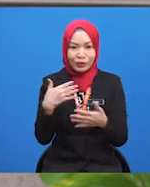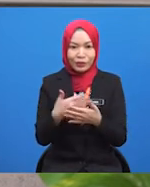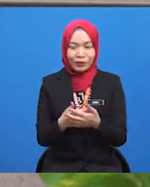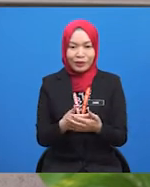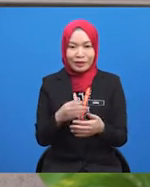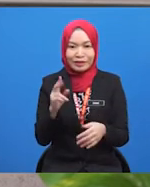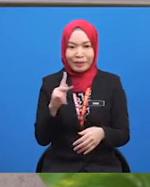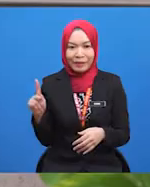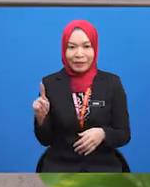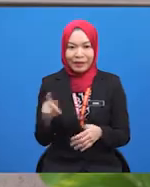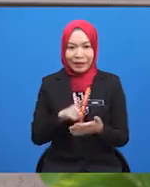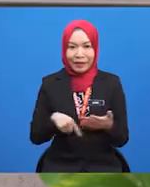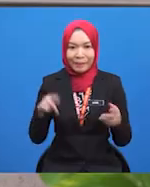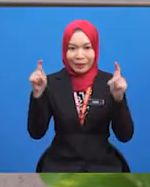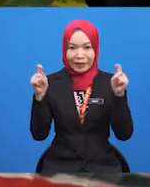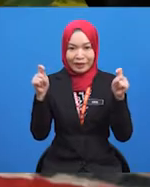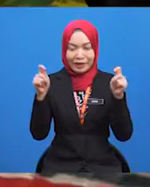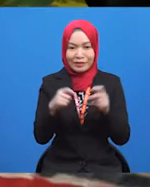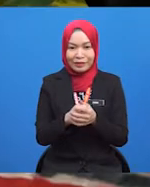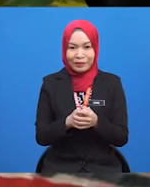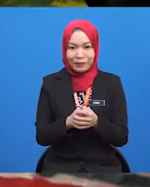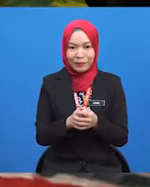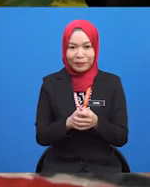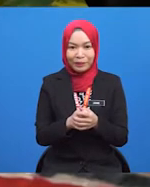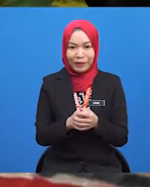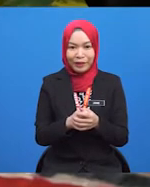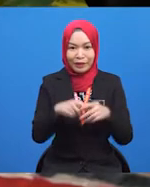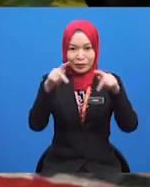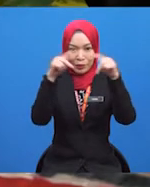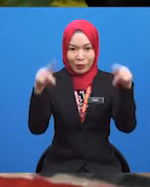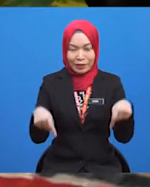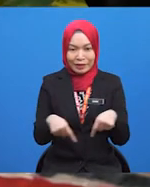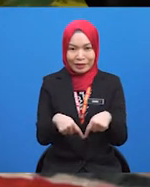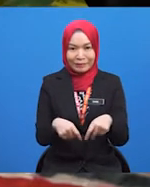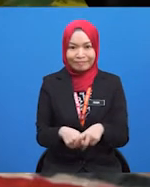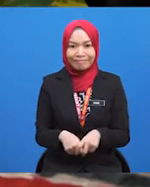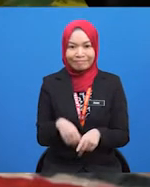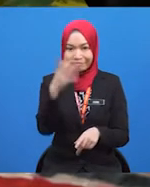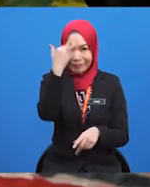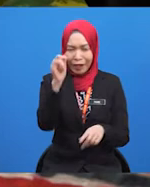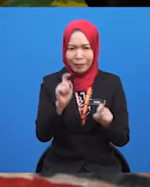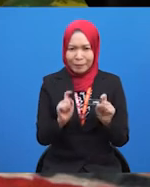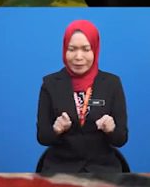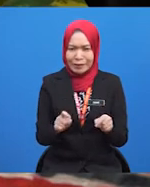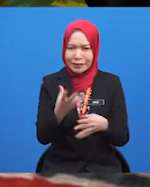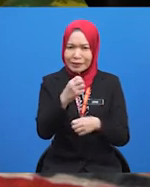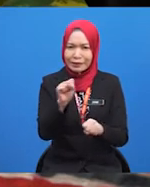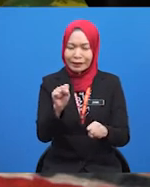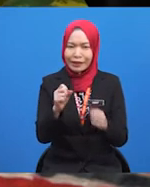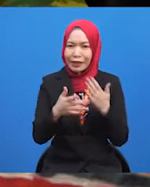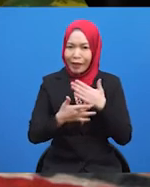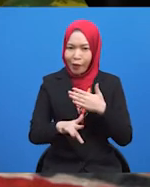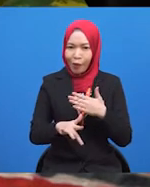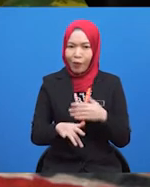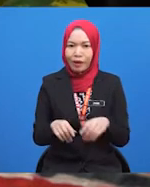tema? Mengapa tema poster perlu ditentukan dari awal? Dan apakah kesannya